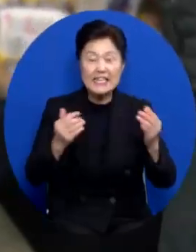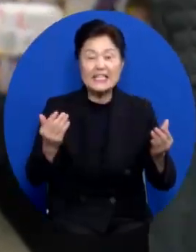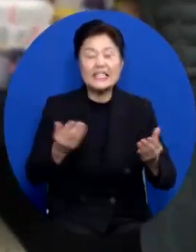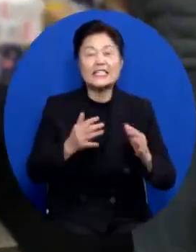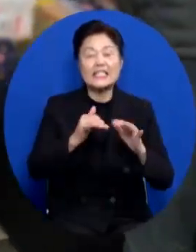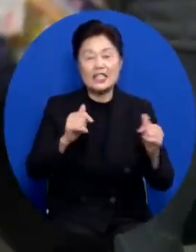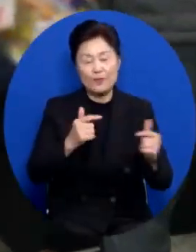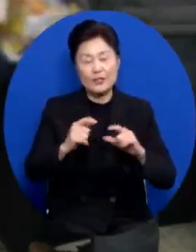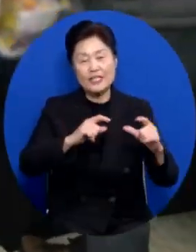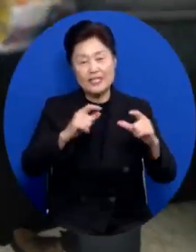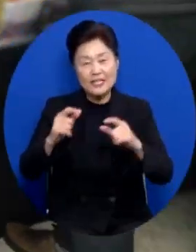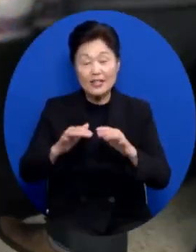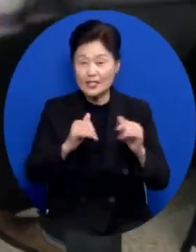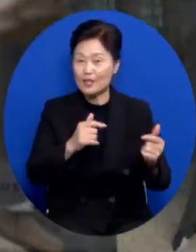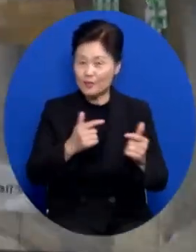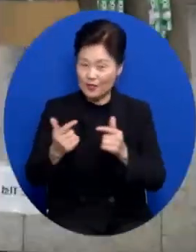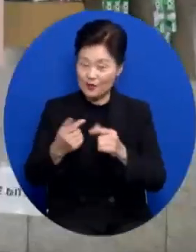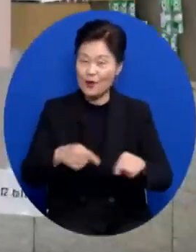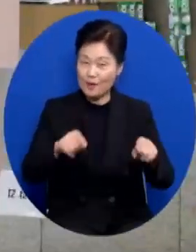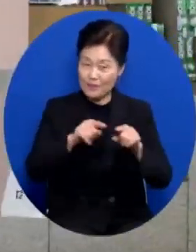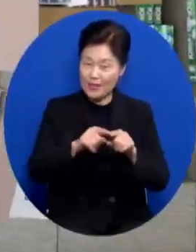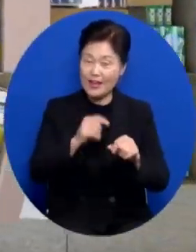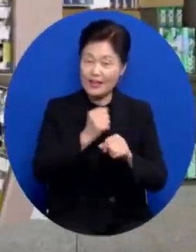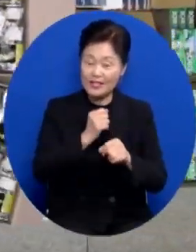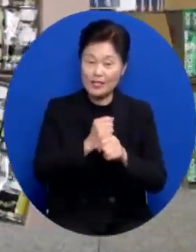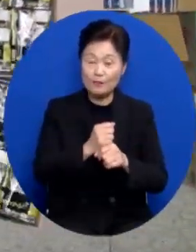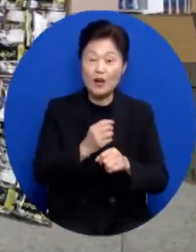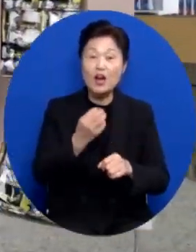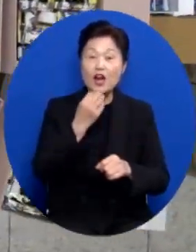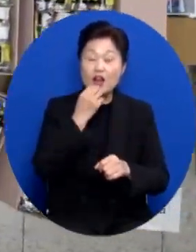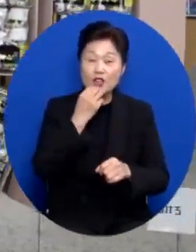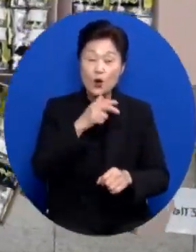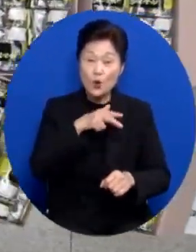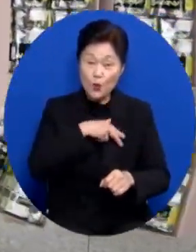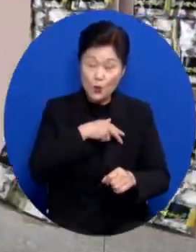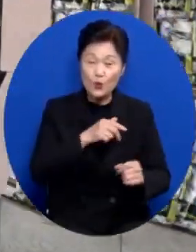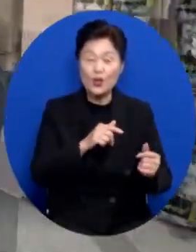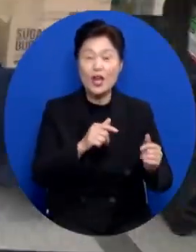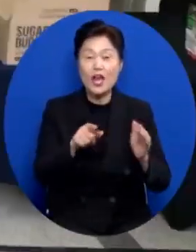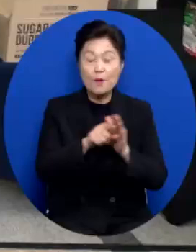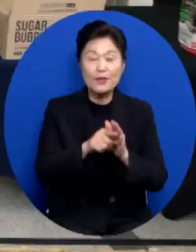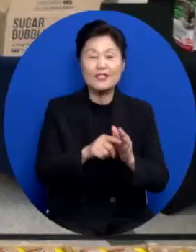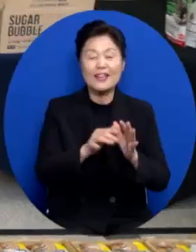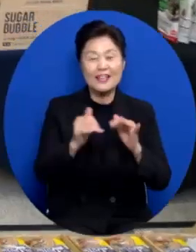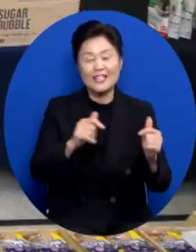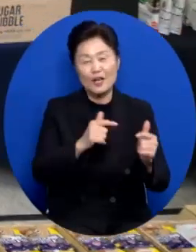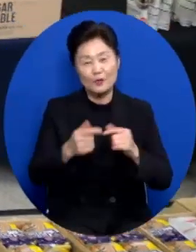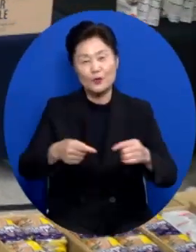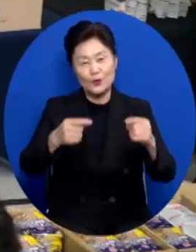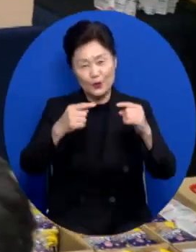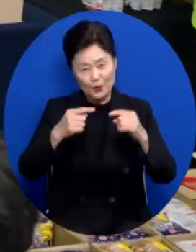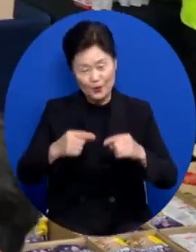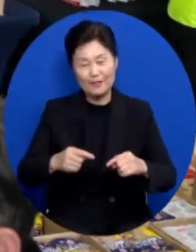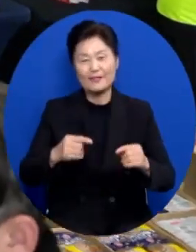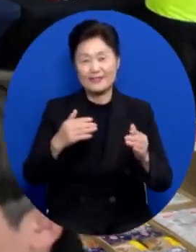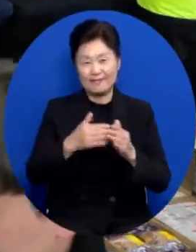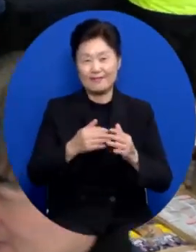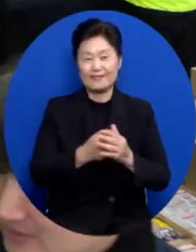지역 주민들도 함께했으며 무엇보다 서울시의회 기독신후회 의원들도 동참해 그 의미를